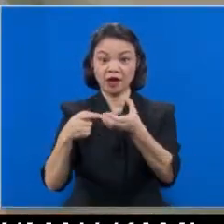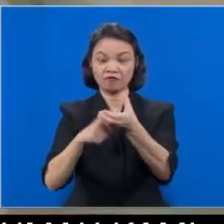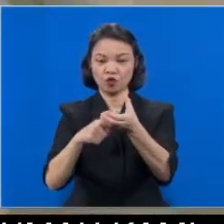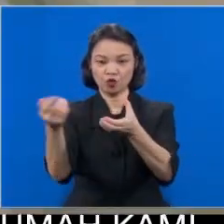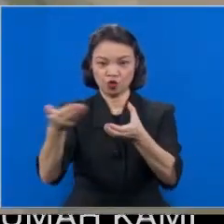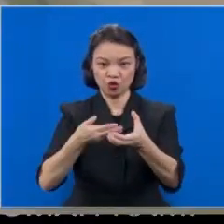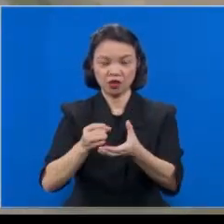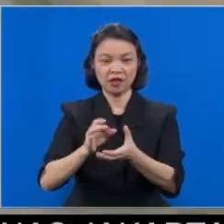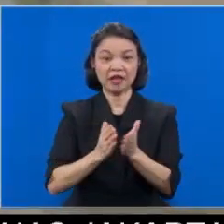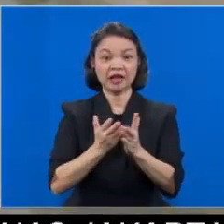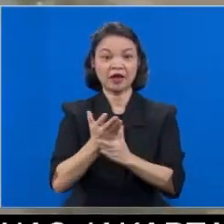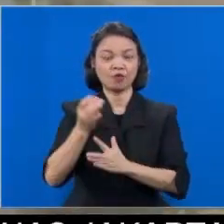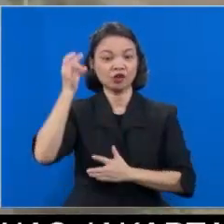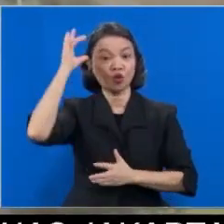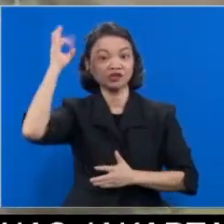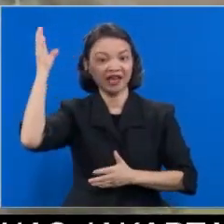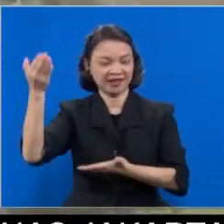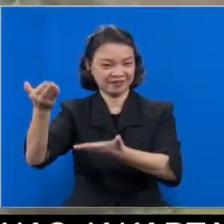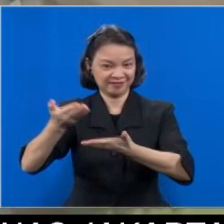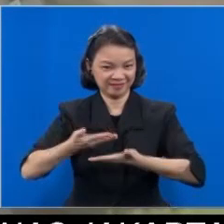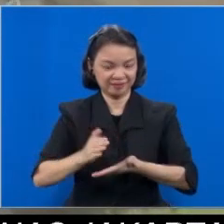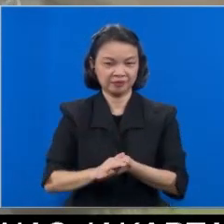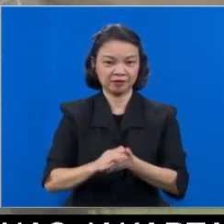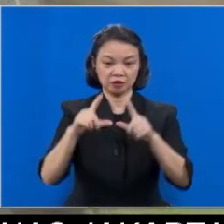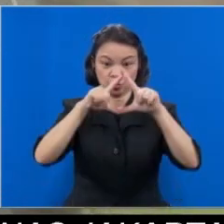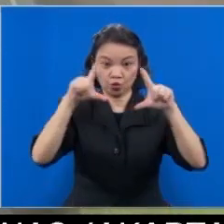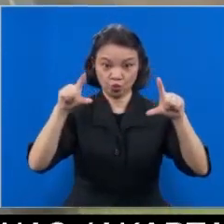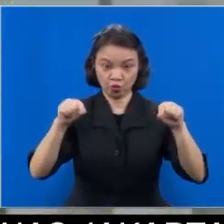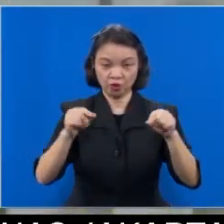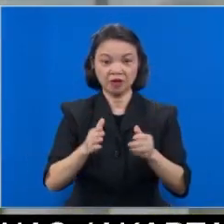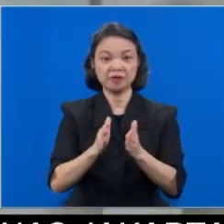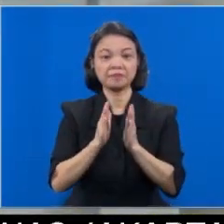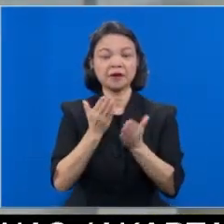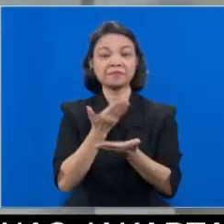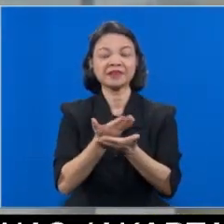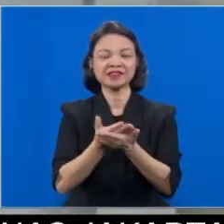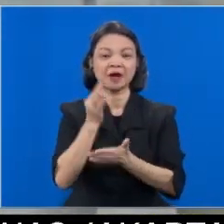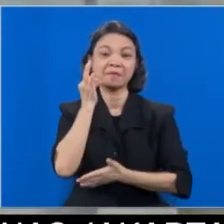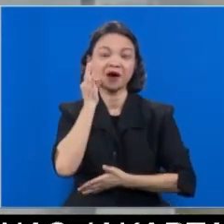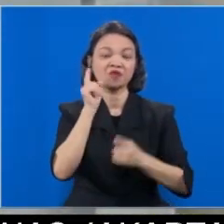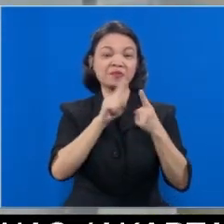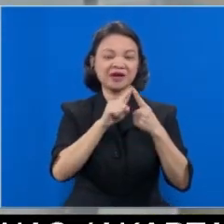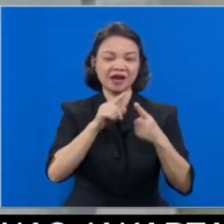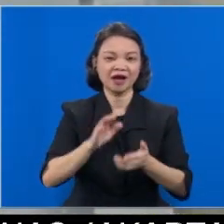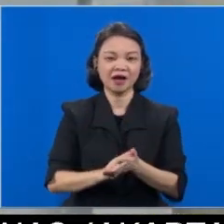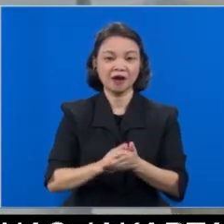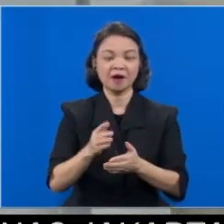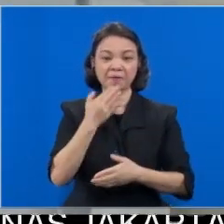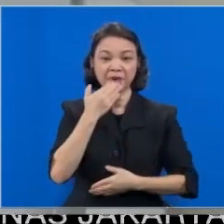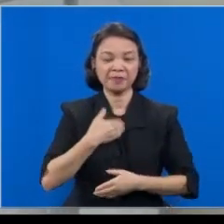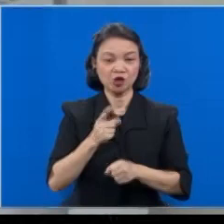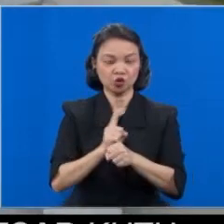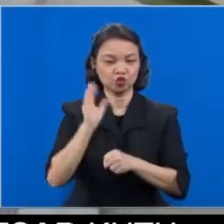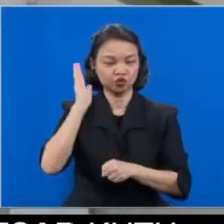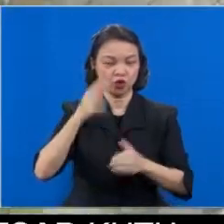jasa ojek. Tidak lupa, pelaku juga menitipkan secarik kertas berisi permohonan maaf kepada korban karena telah mencuri ponsel.